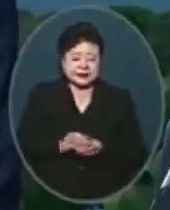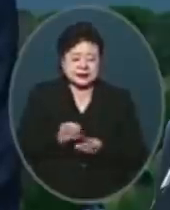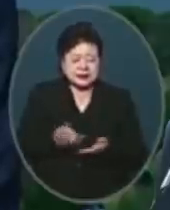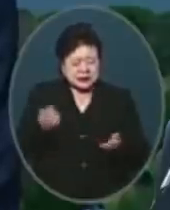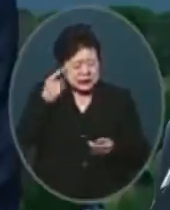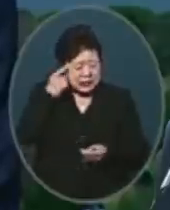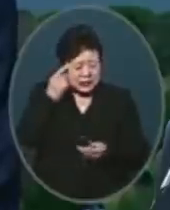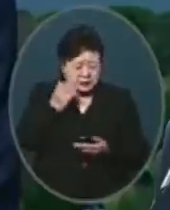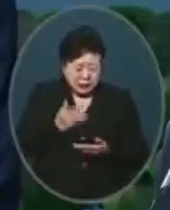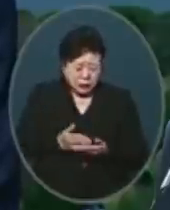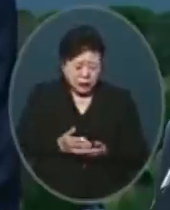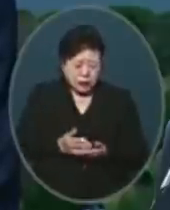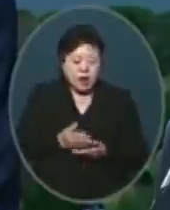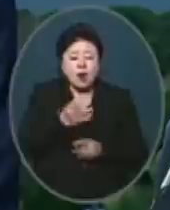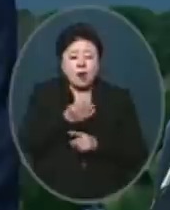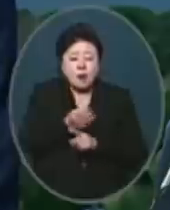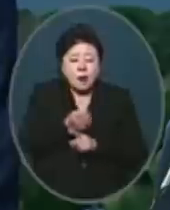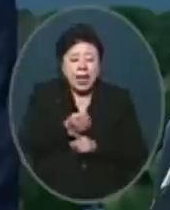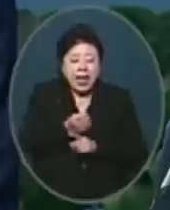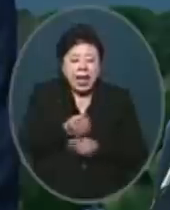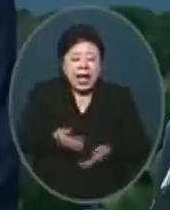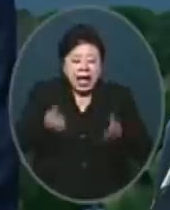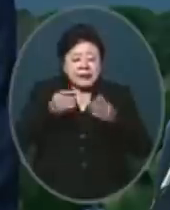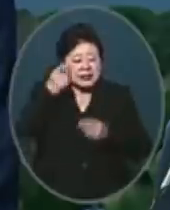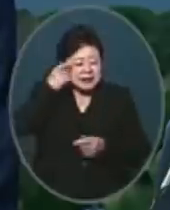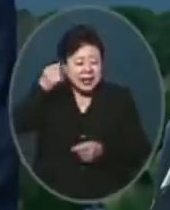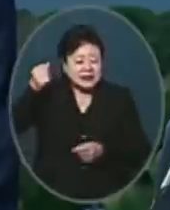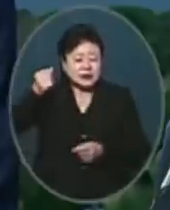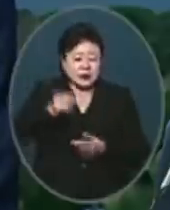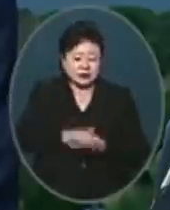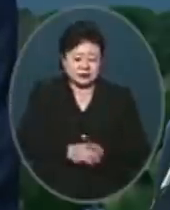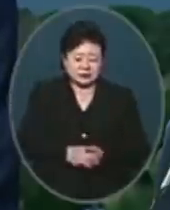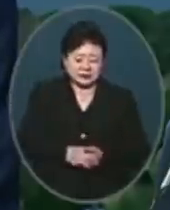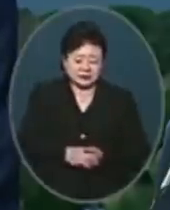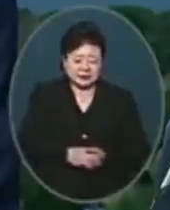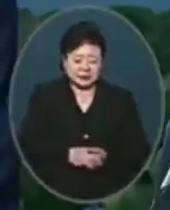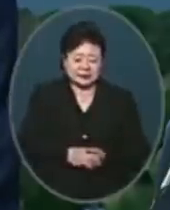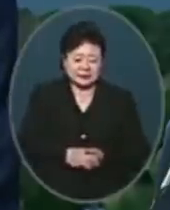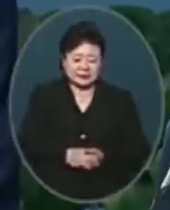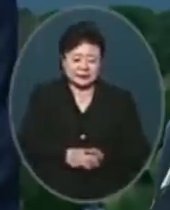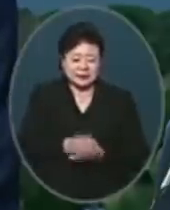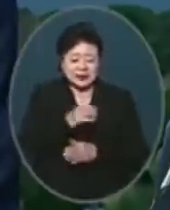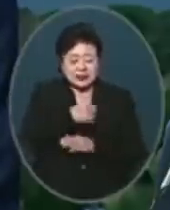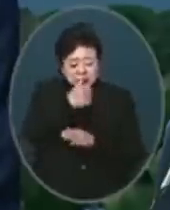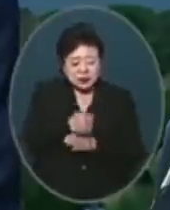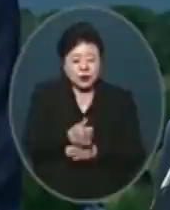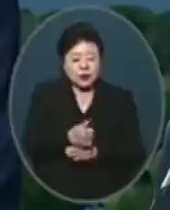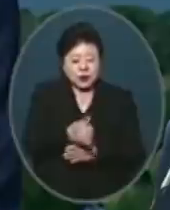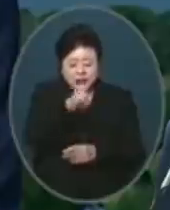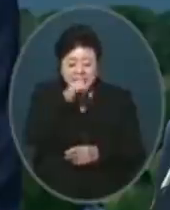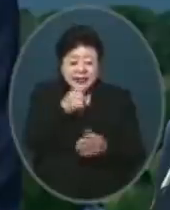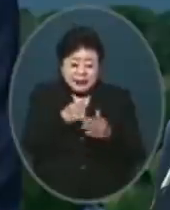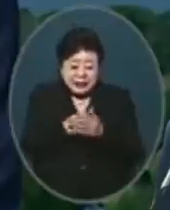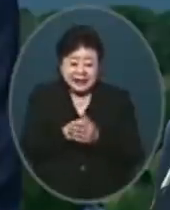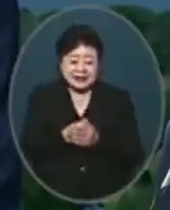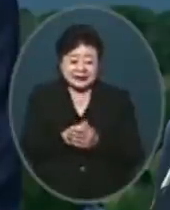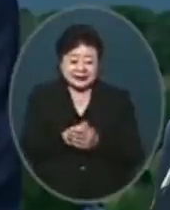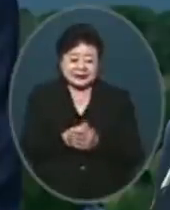질그릇이라고 생각하면 오해입니다. 여러분 그릇에 그리스도가 들어있으므로